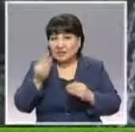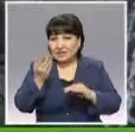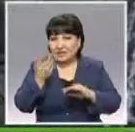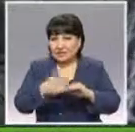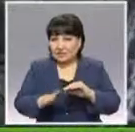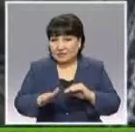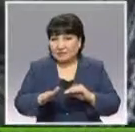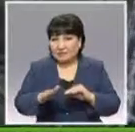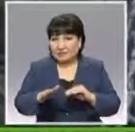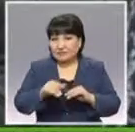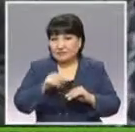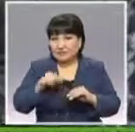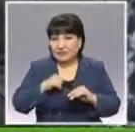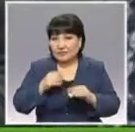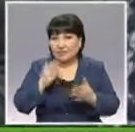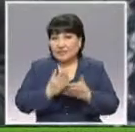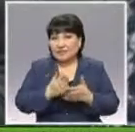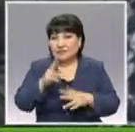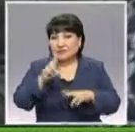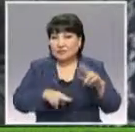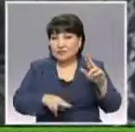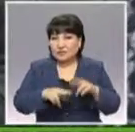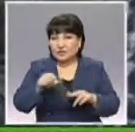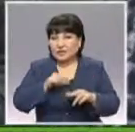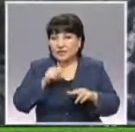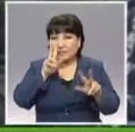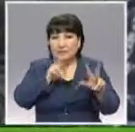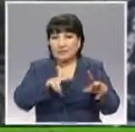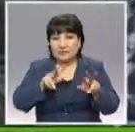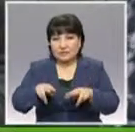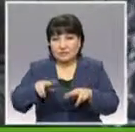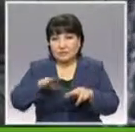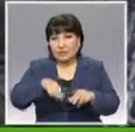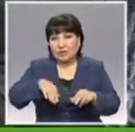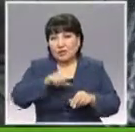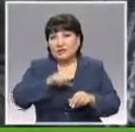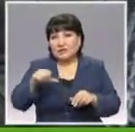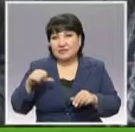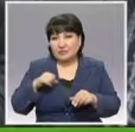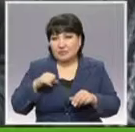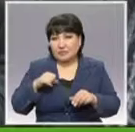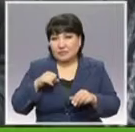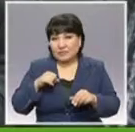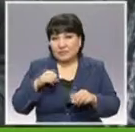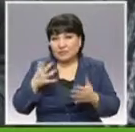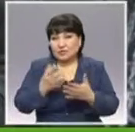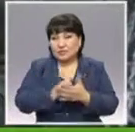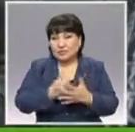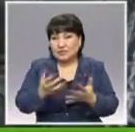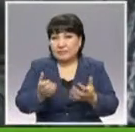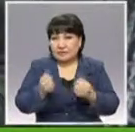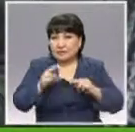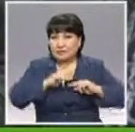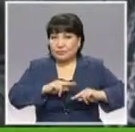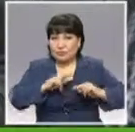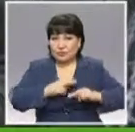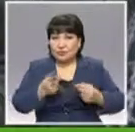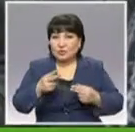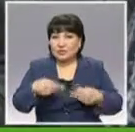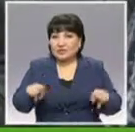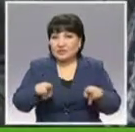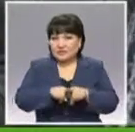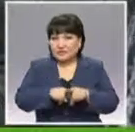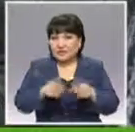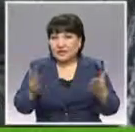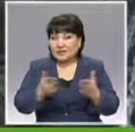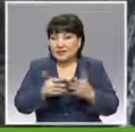сами определяете застройщика, потом вы сами контролируете, потом вы сами, получается, принимаете работу. То есть все-таки